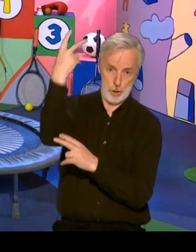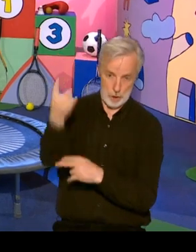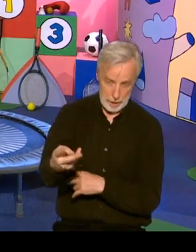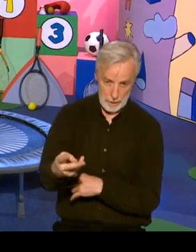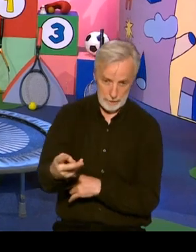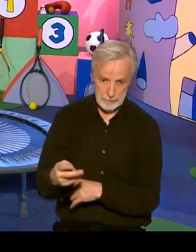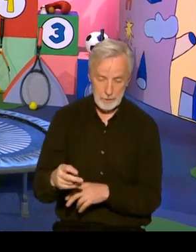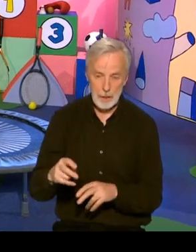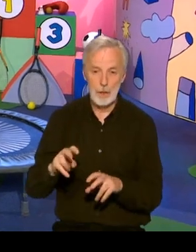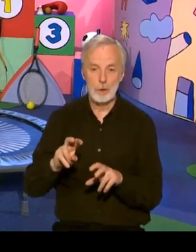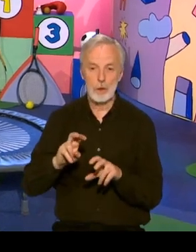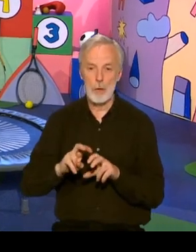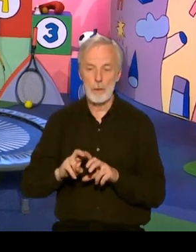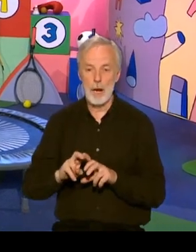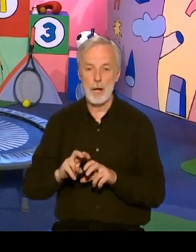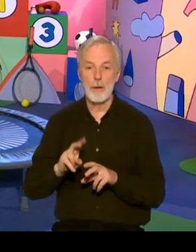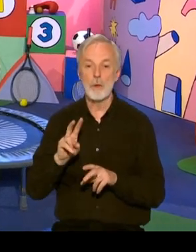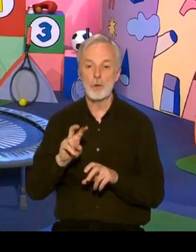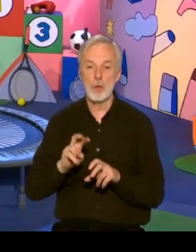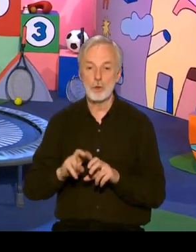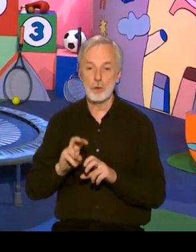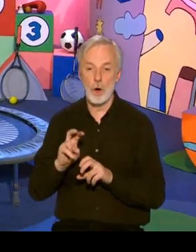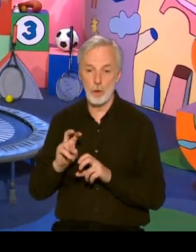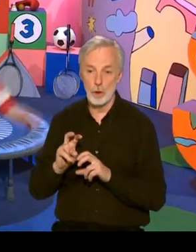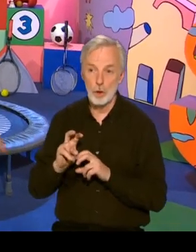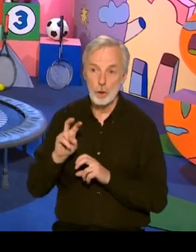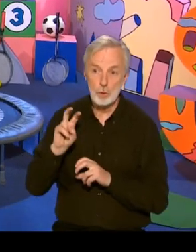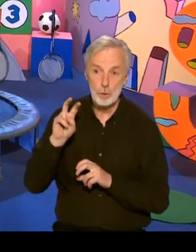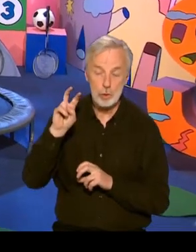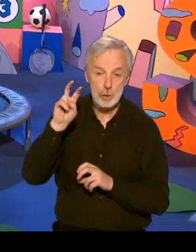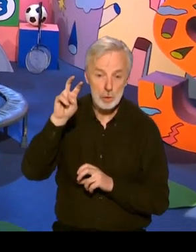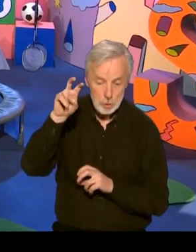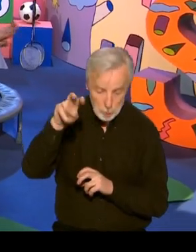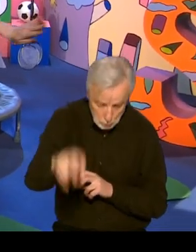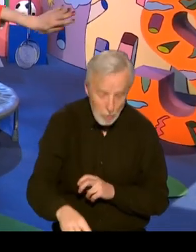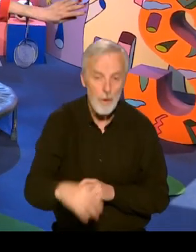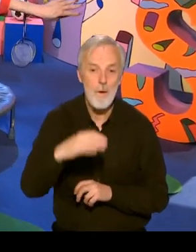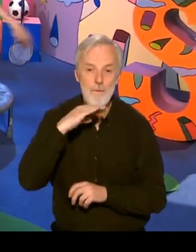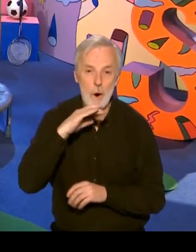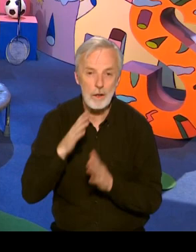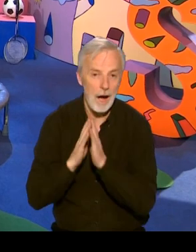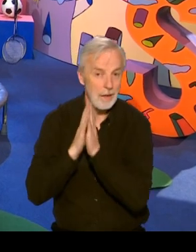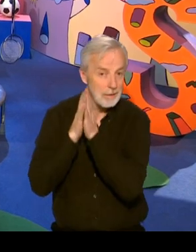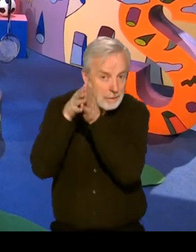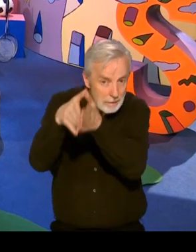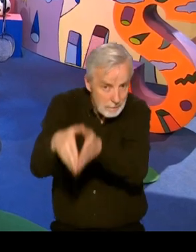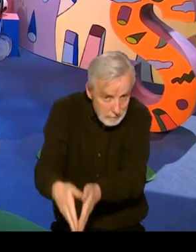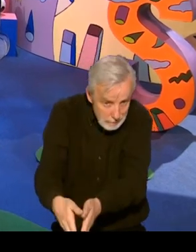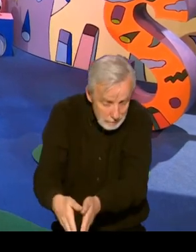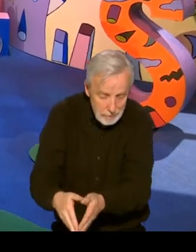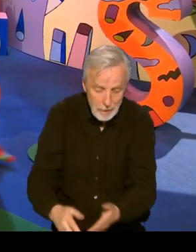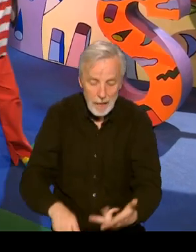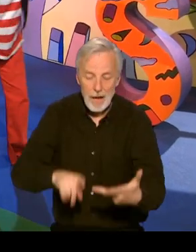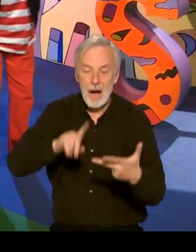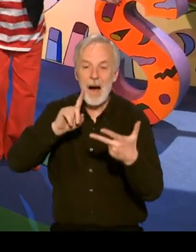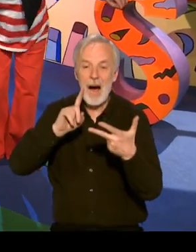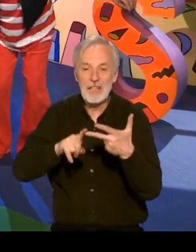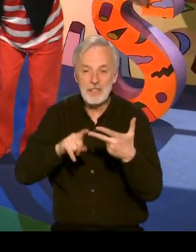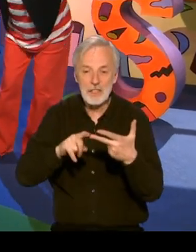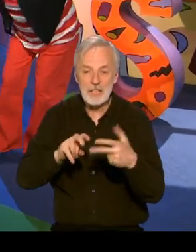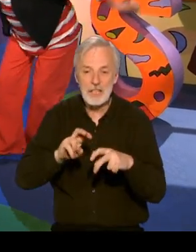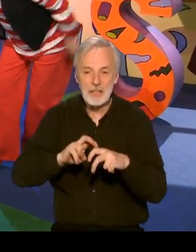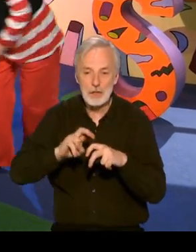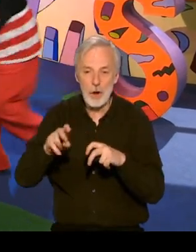tohle bude skok, pozor, žbluňk do vody a ještě tu máme